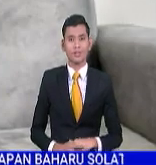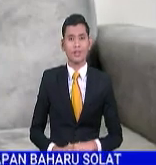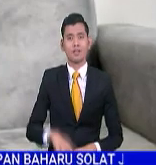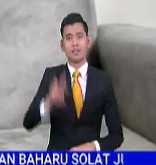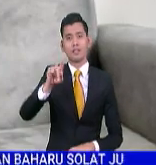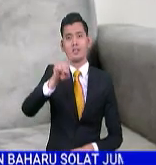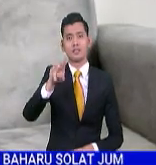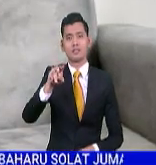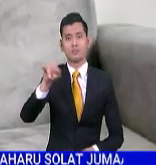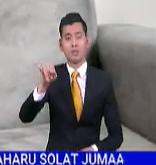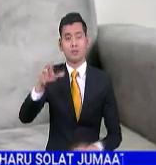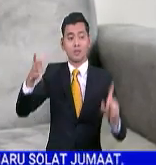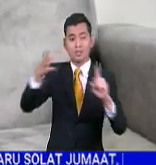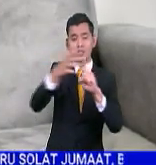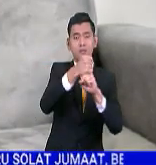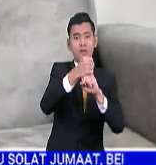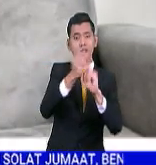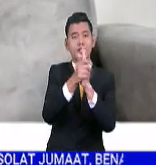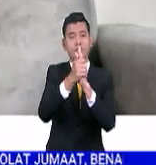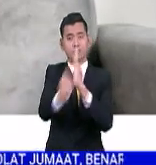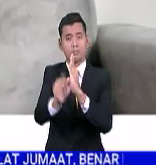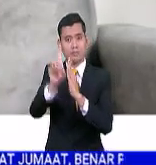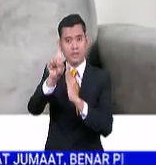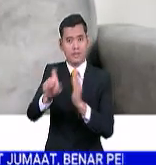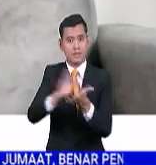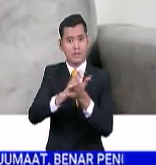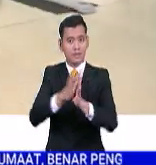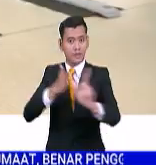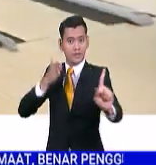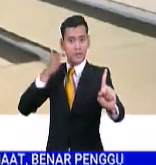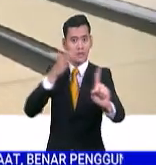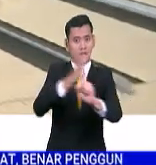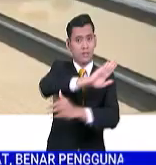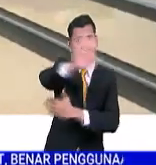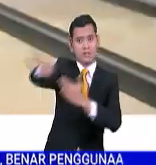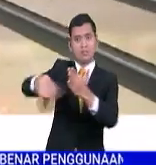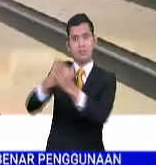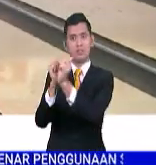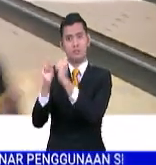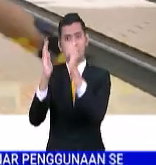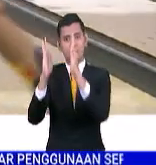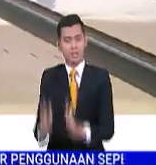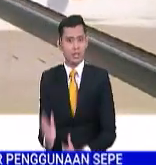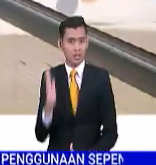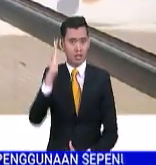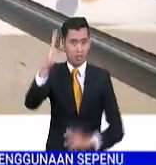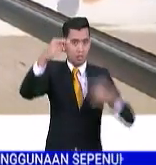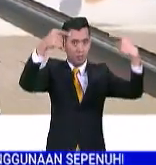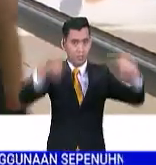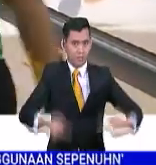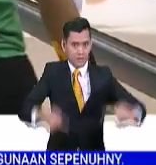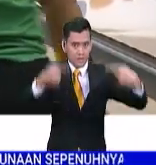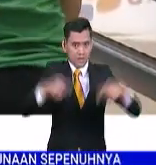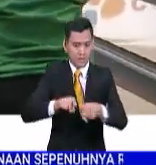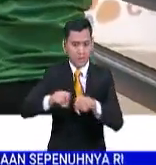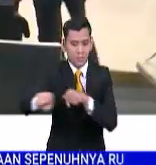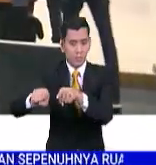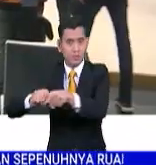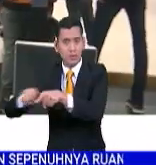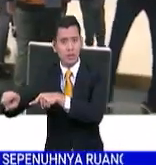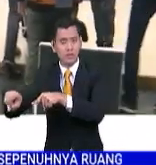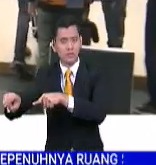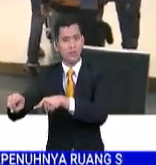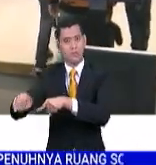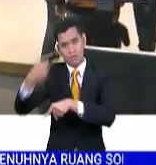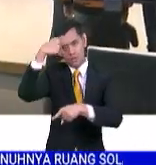Menurut Nazmizan, pencapaian dan prestasi yang baik harus menjadi fokus utama semua atlet yang bakal bertanding pada temasya-temasya besar tahun